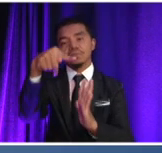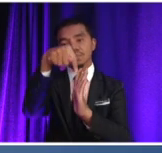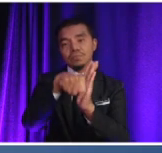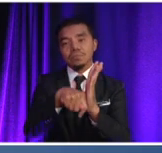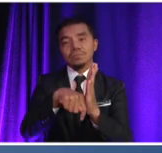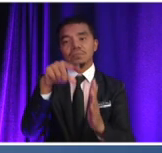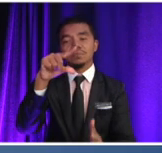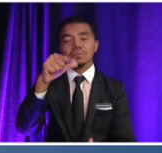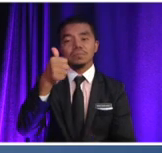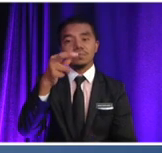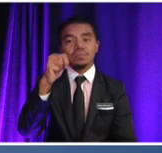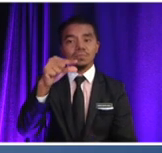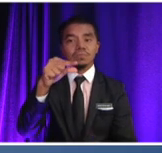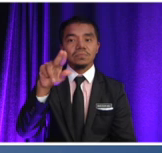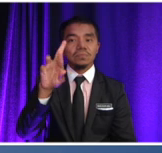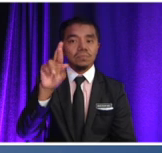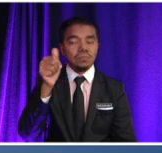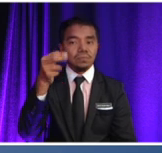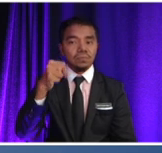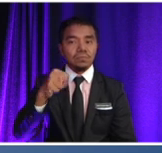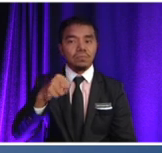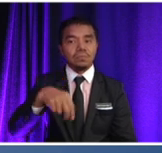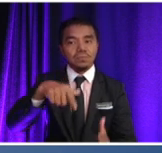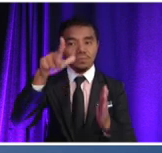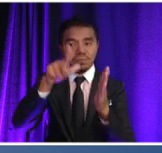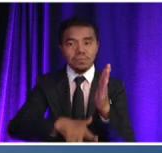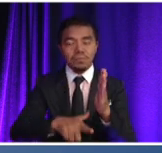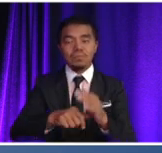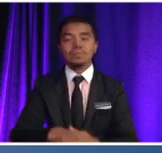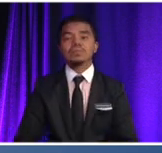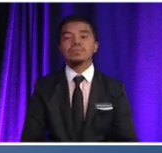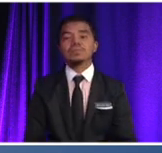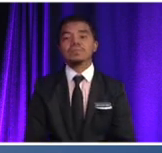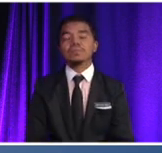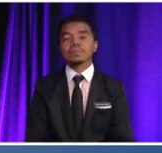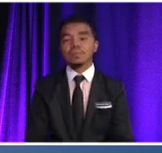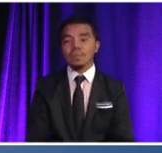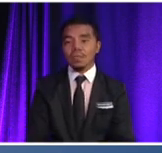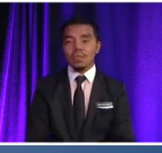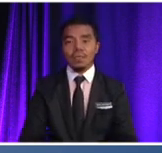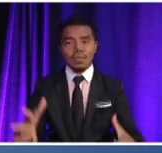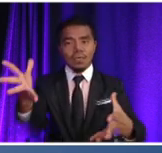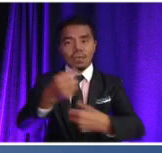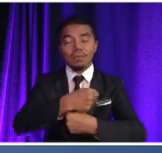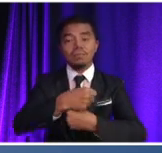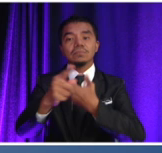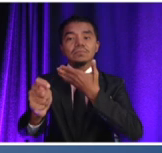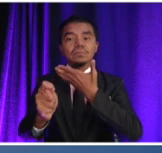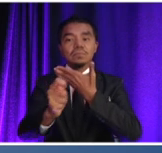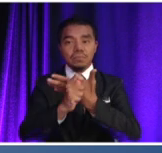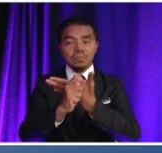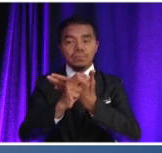gejala sosial Oke sumbangan kedua ialah Beliau juga dapat meningkatkan pendapatan negara